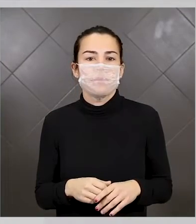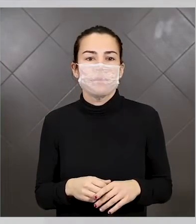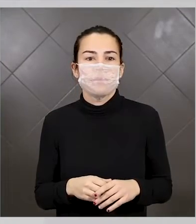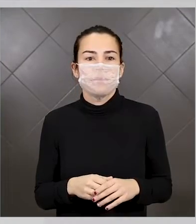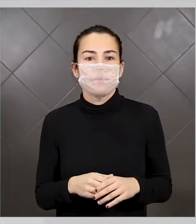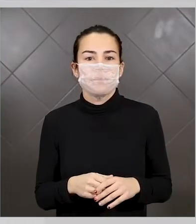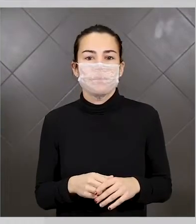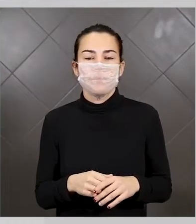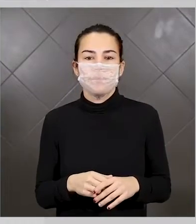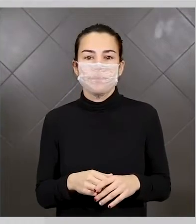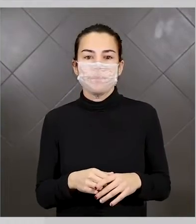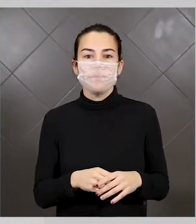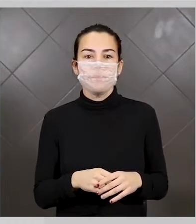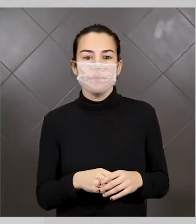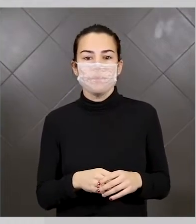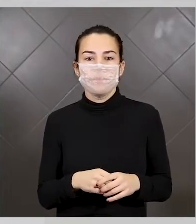Això.